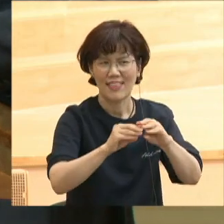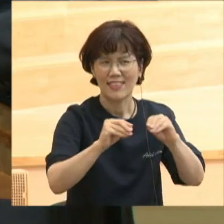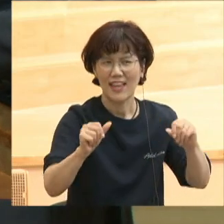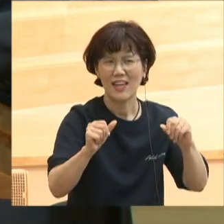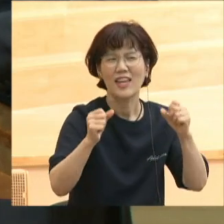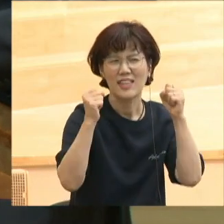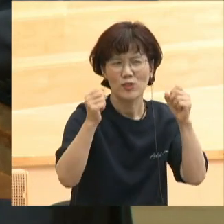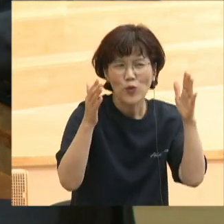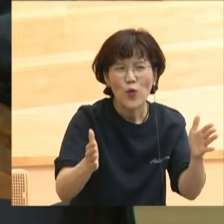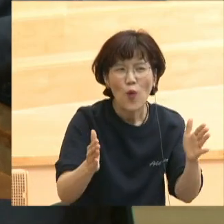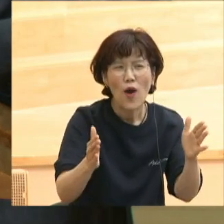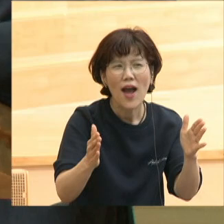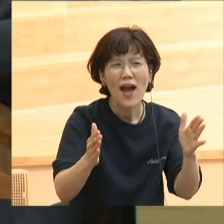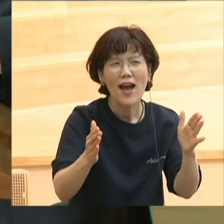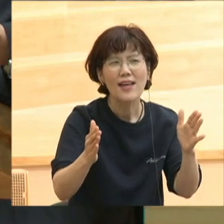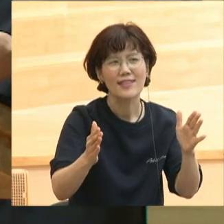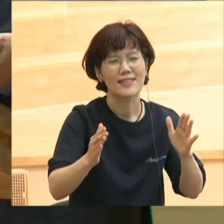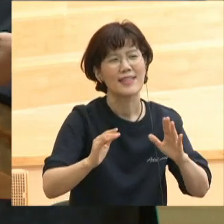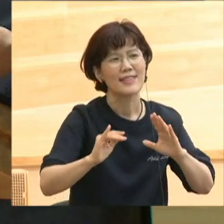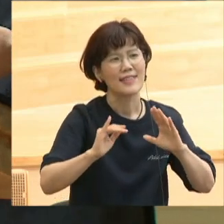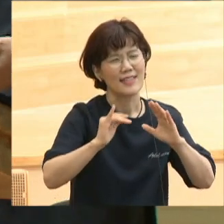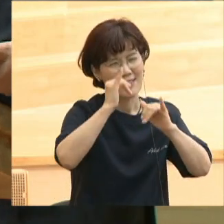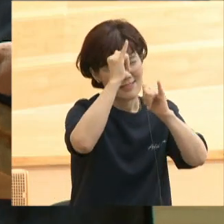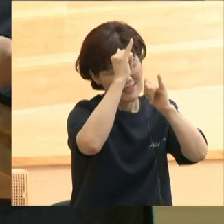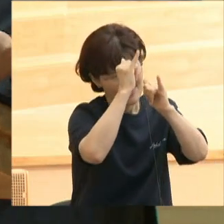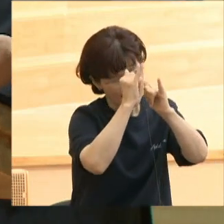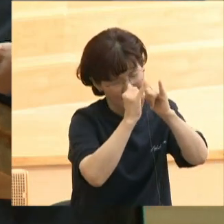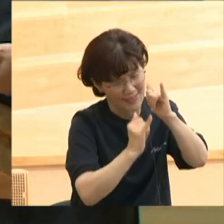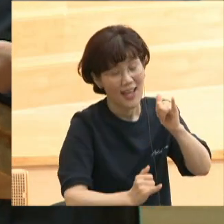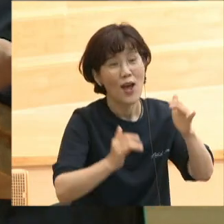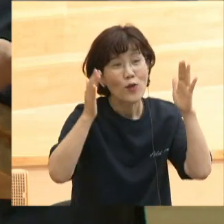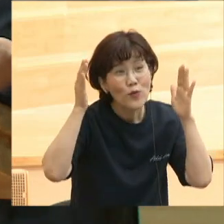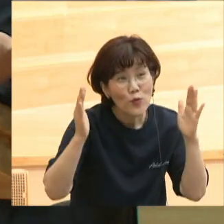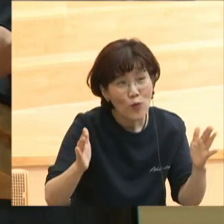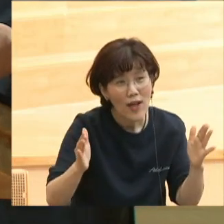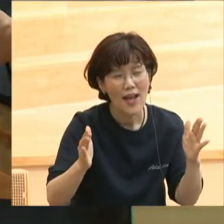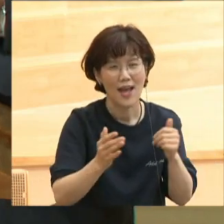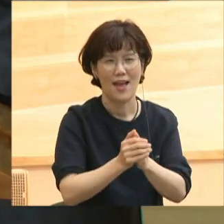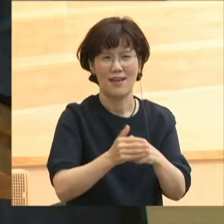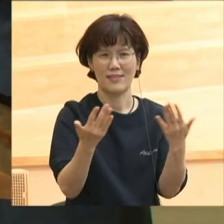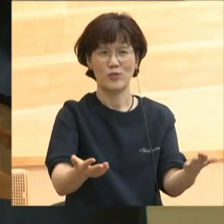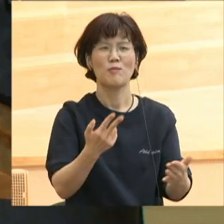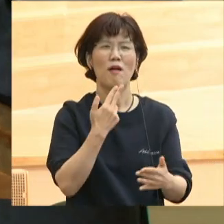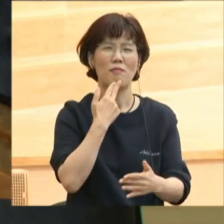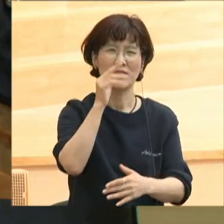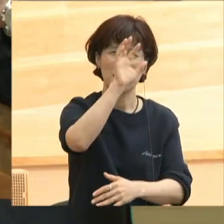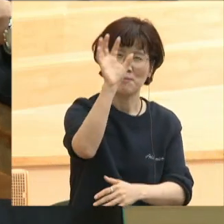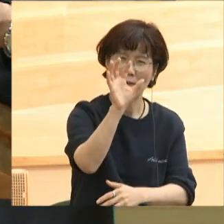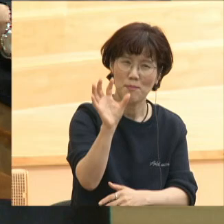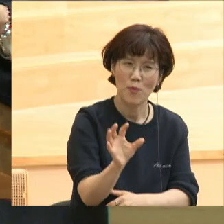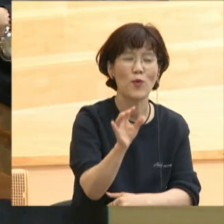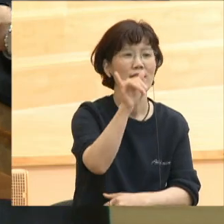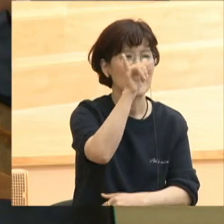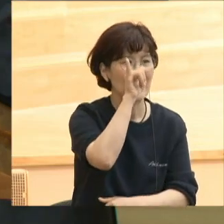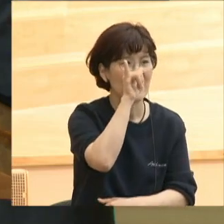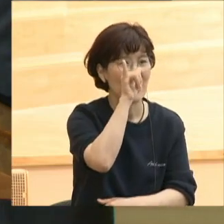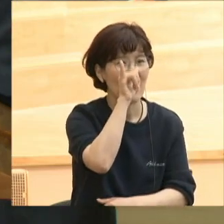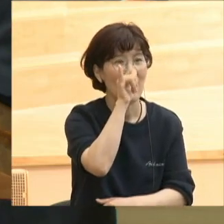있을 동안에, 다시 말해서 역사가 계속되어지는 동안에 쉬지 않고 반복되어지는 것이